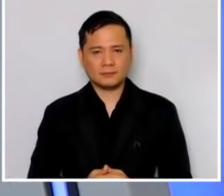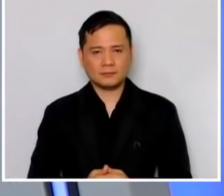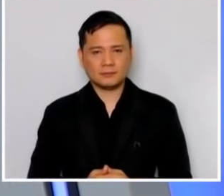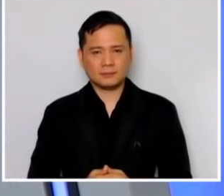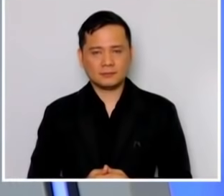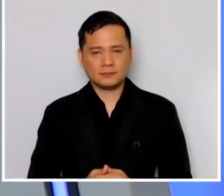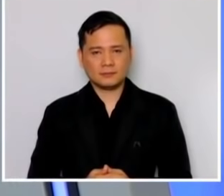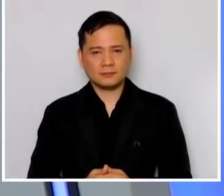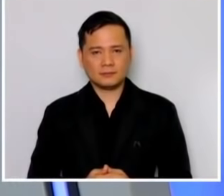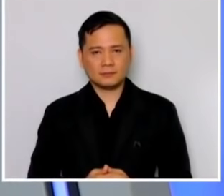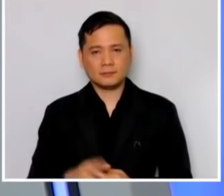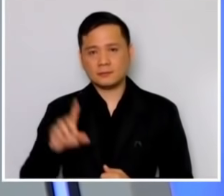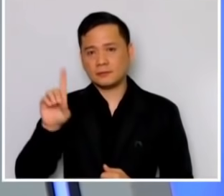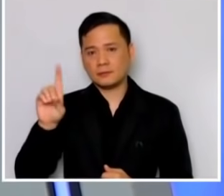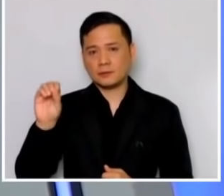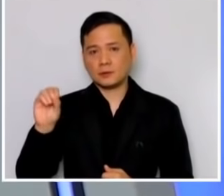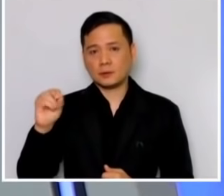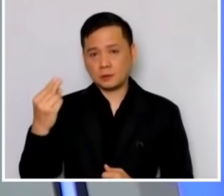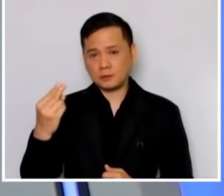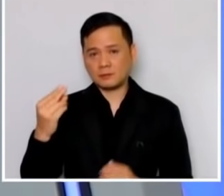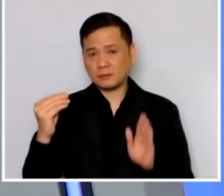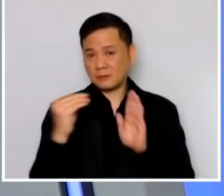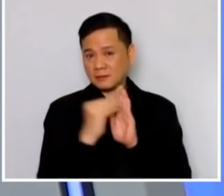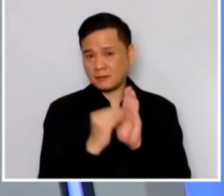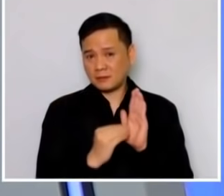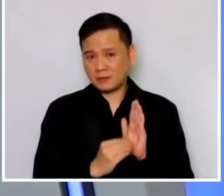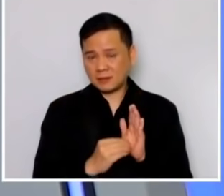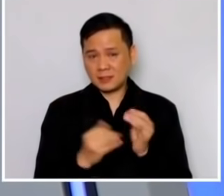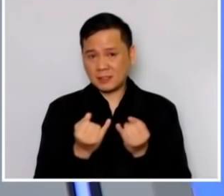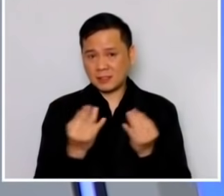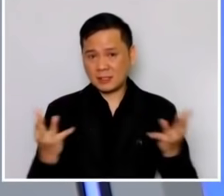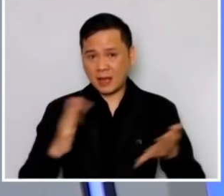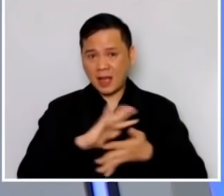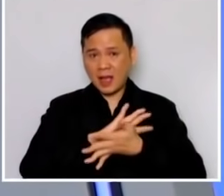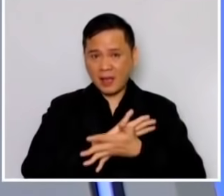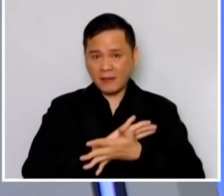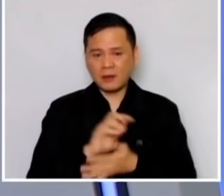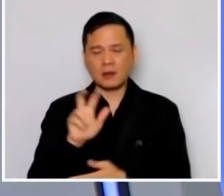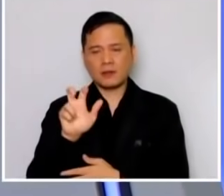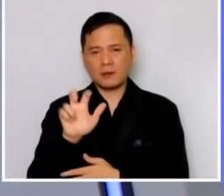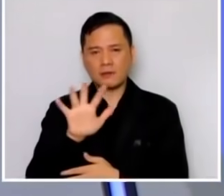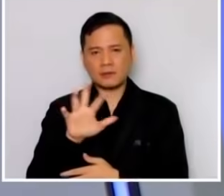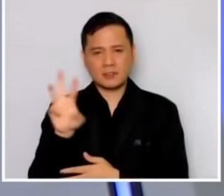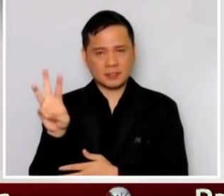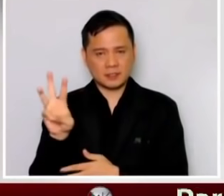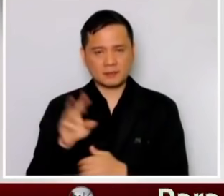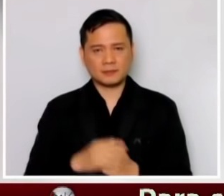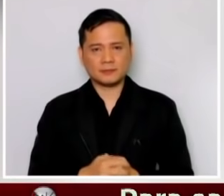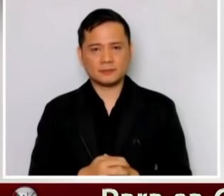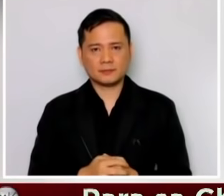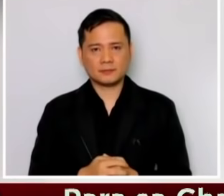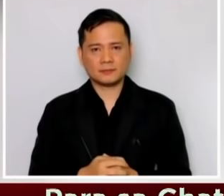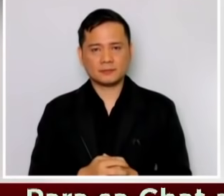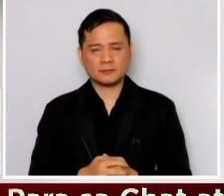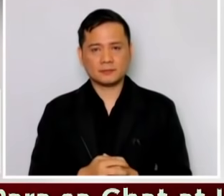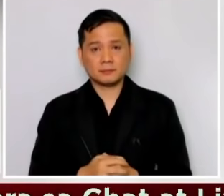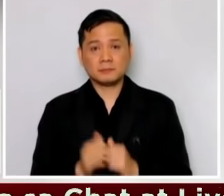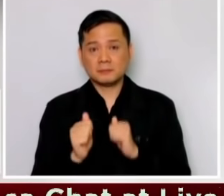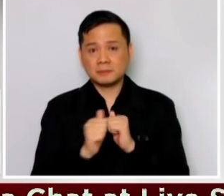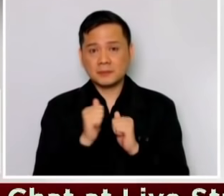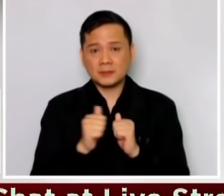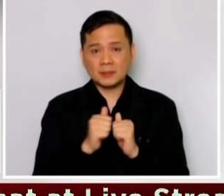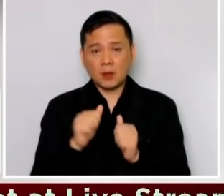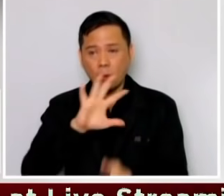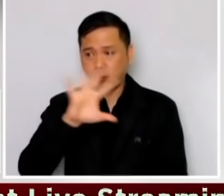Nakapagtala po naman ang DOH ng 356 na bagong kaso ng COVID-19 ngayong araw. Dahil po dito, umabot na sa higit na